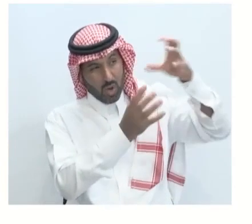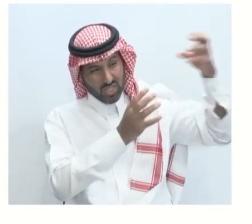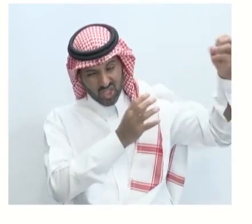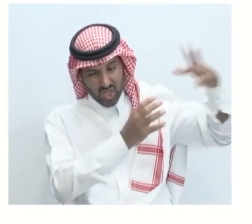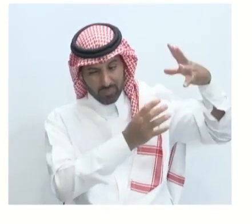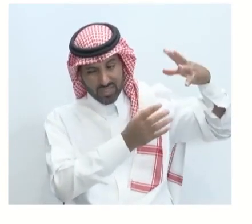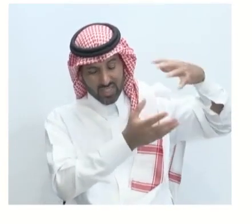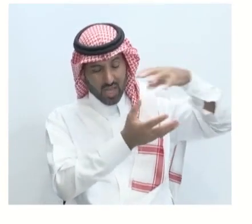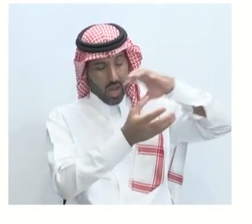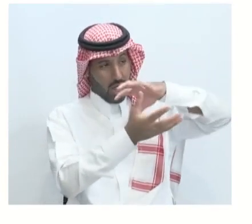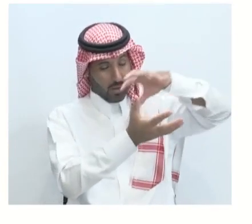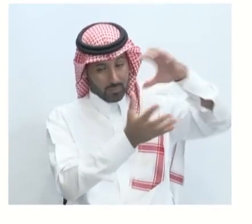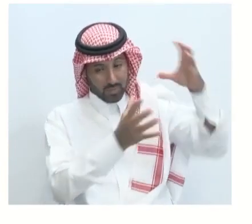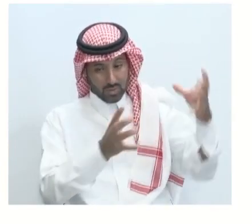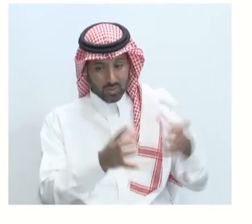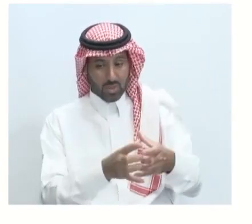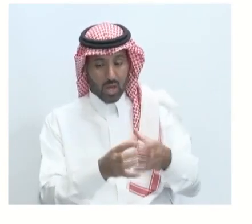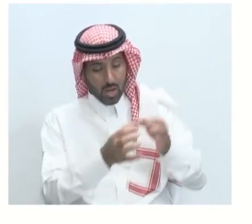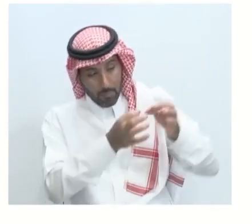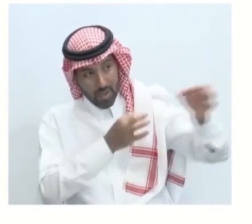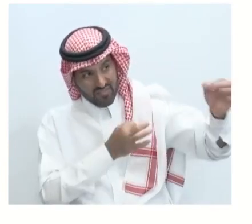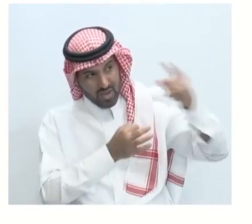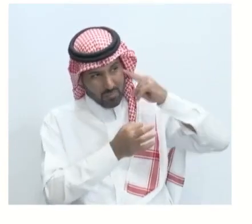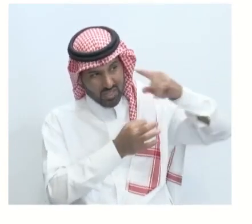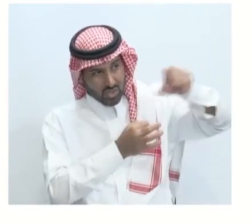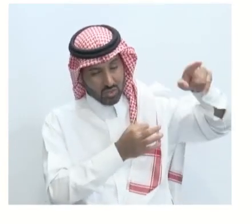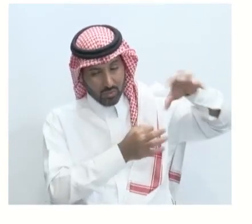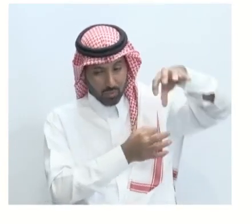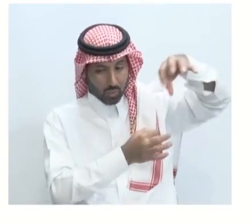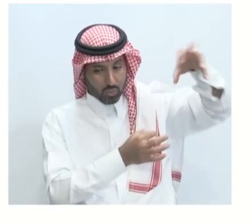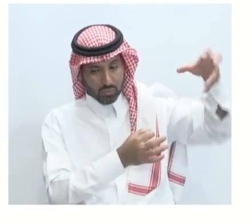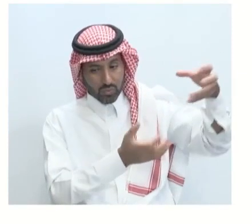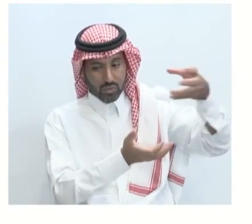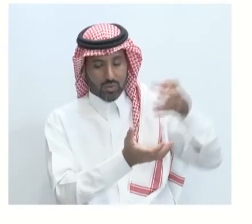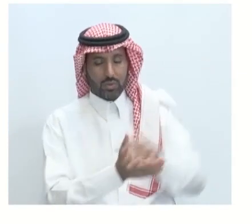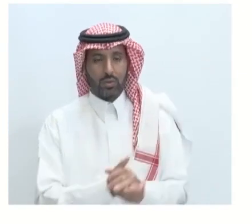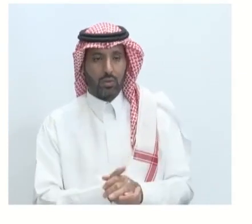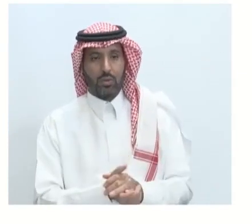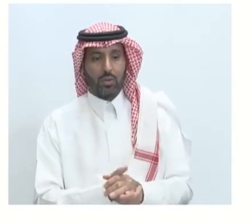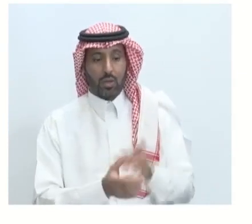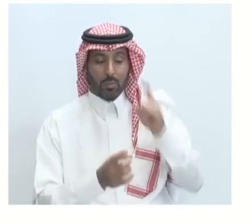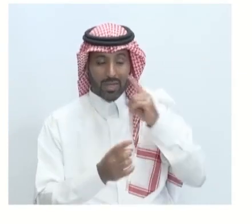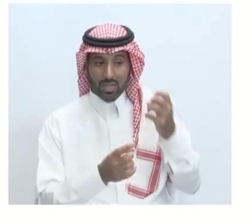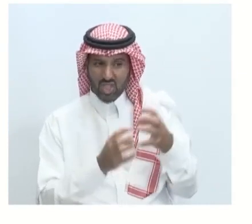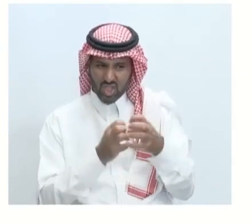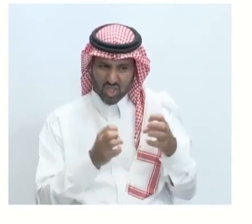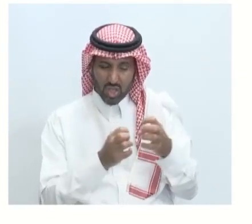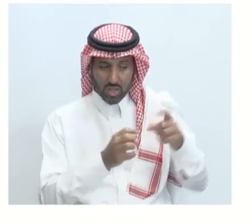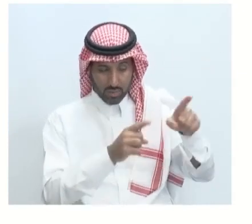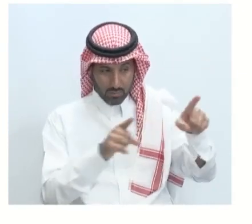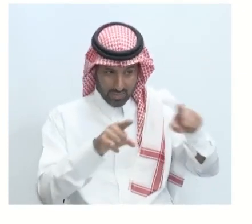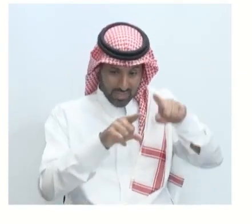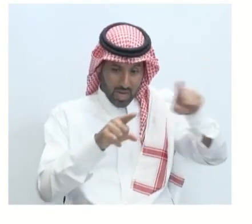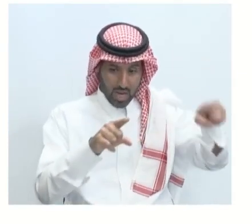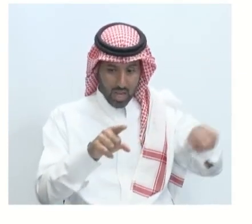وذلك كقياس بعد وتضاريس الجرم ورصد مجالها المغناطيسي كما هو واضح